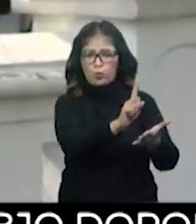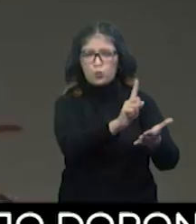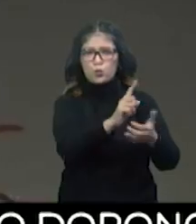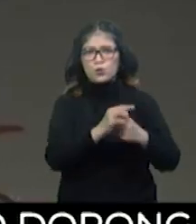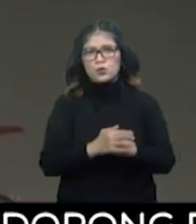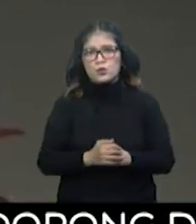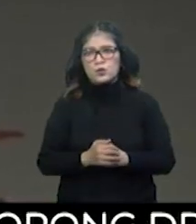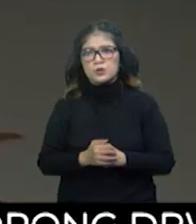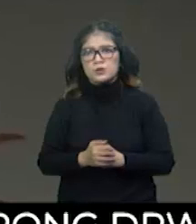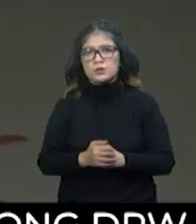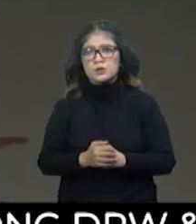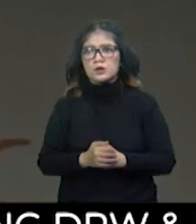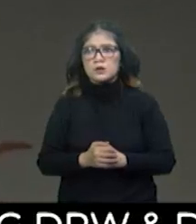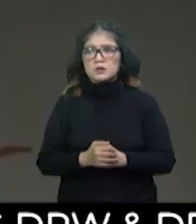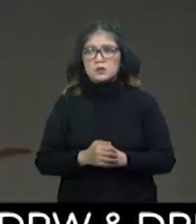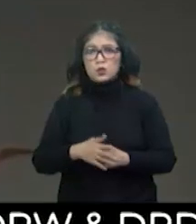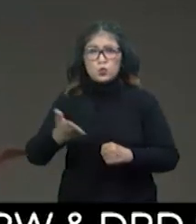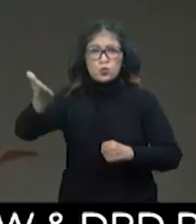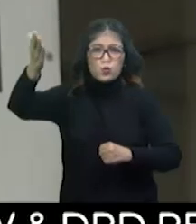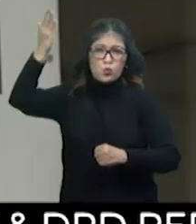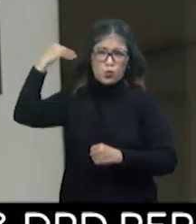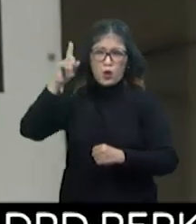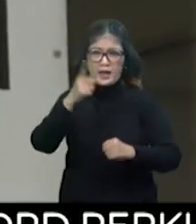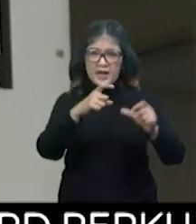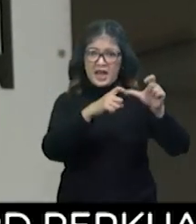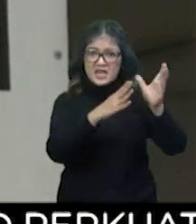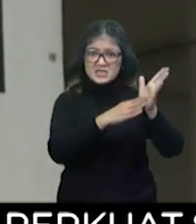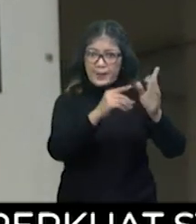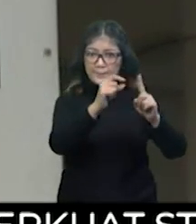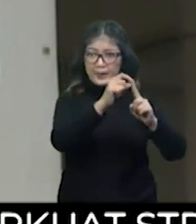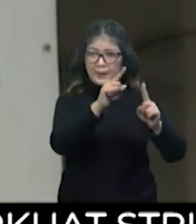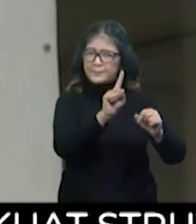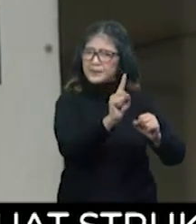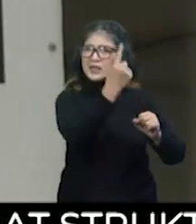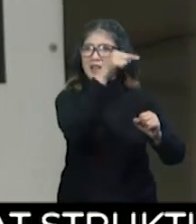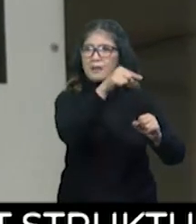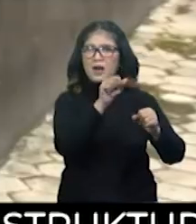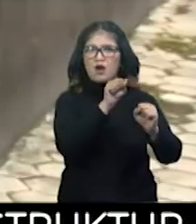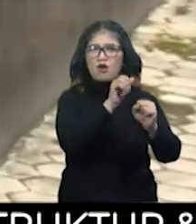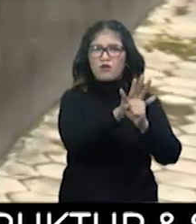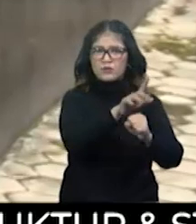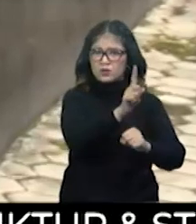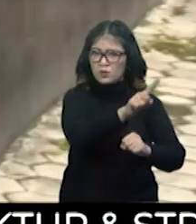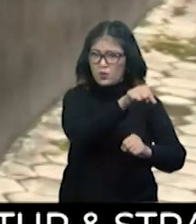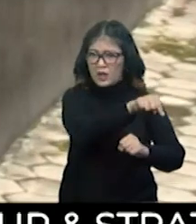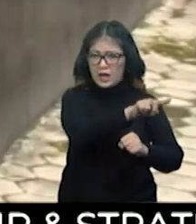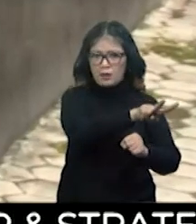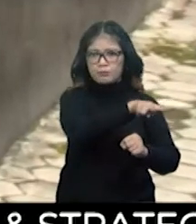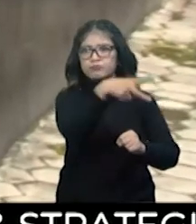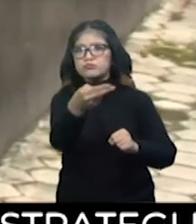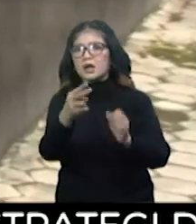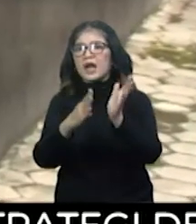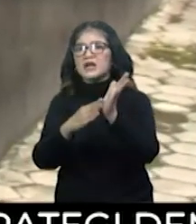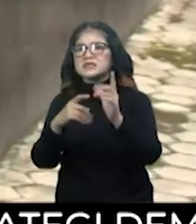Kasus COVID berawal dari 30 siswa SMP boarding hingga menyebar ke SMA yang berada dalam satu kompleks. Tracing dilakukan Dinas Kesehatan